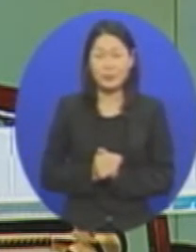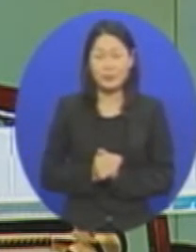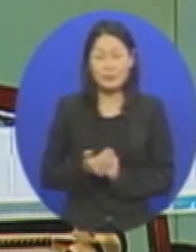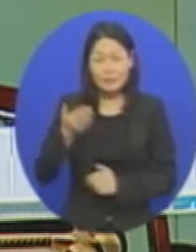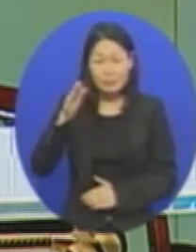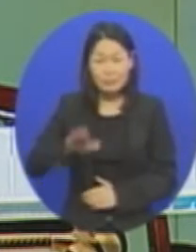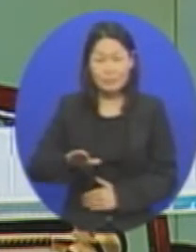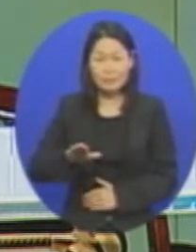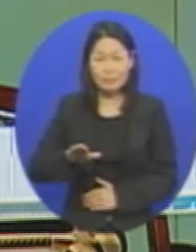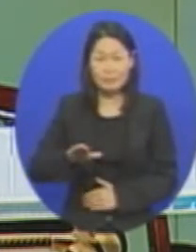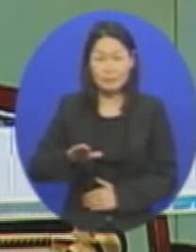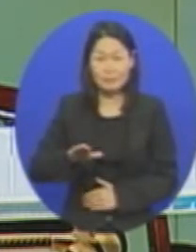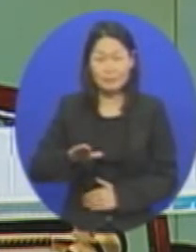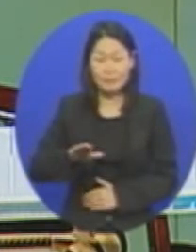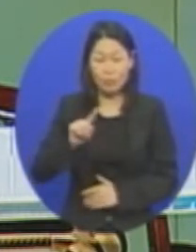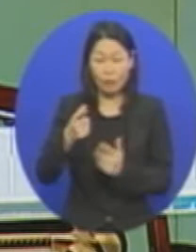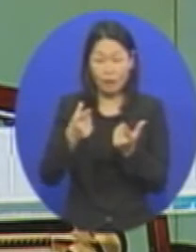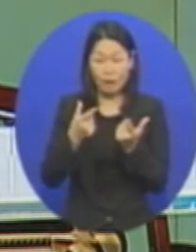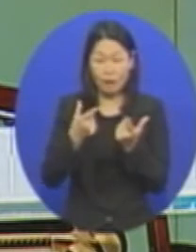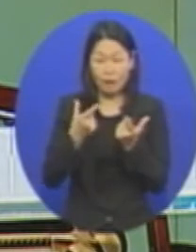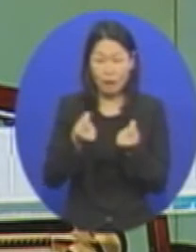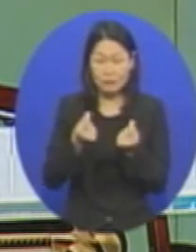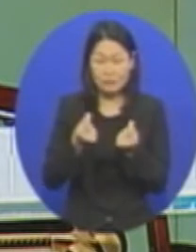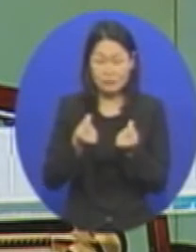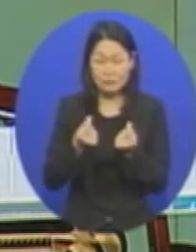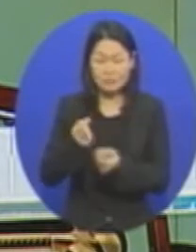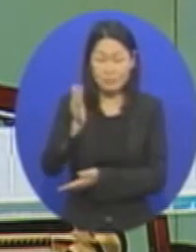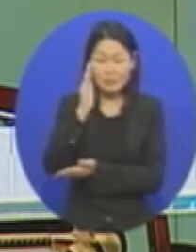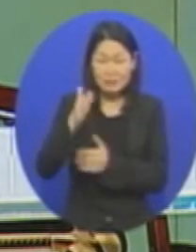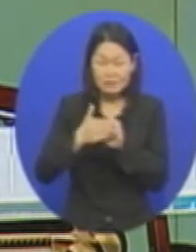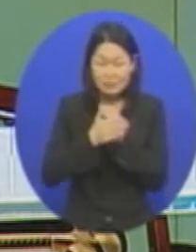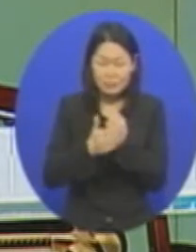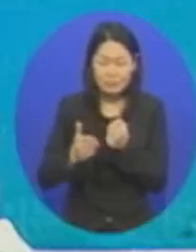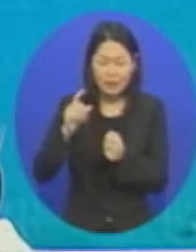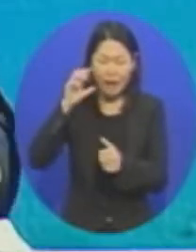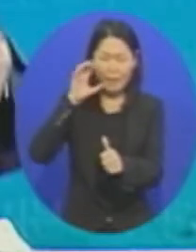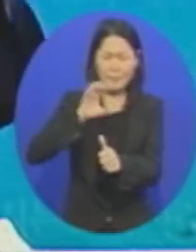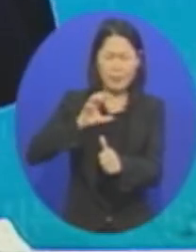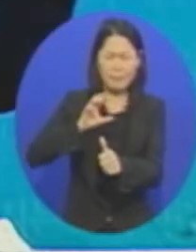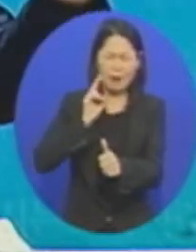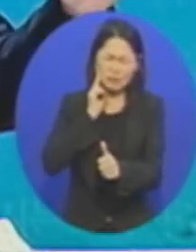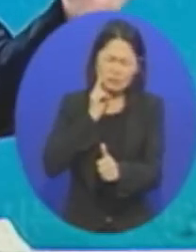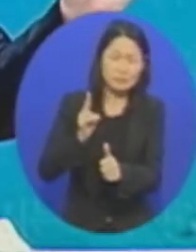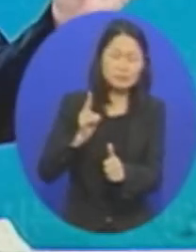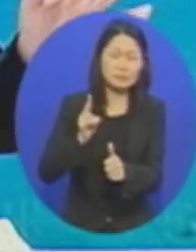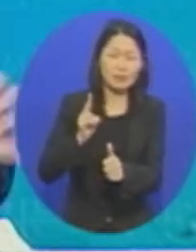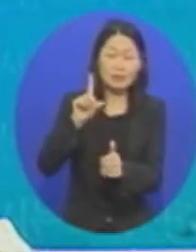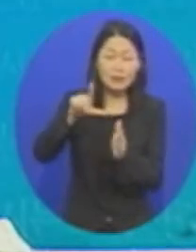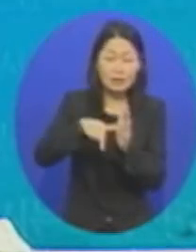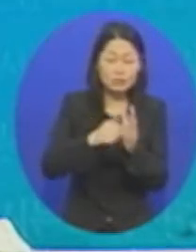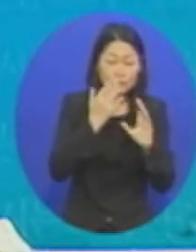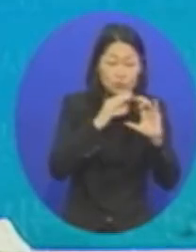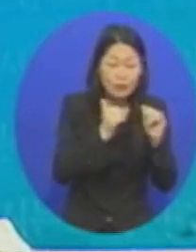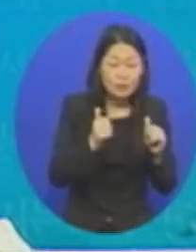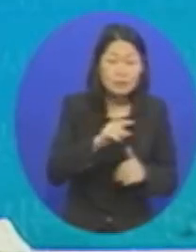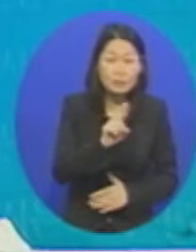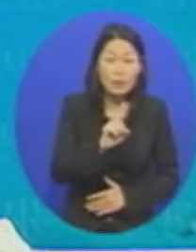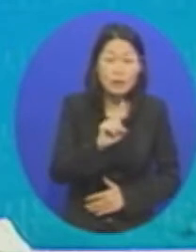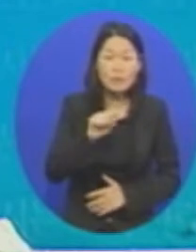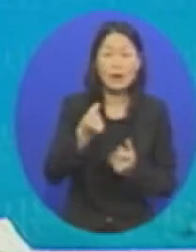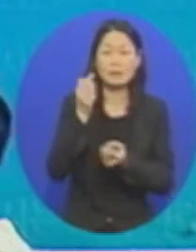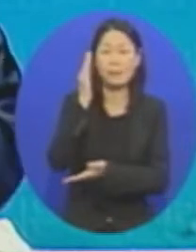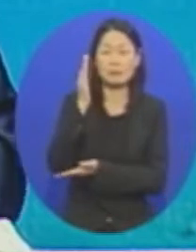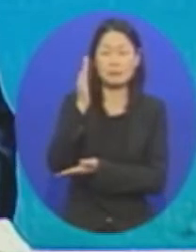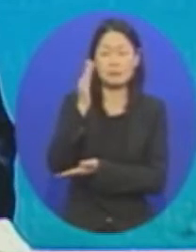그런데 이것 때문에 핍박이 엄청나게 일어났어 그때 당시에 유대인들에게는 이 메세지는